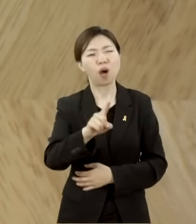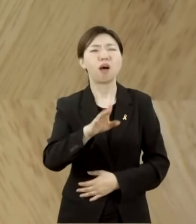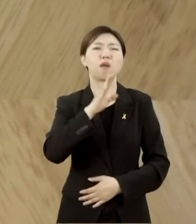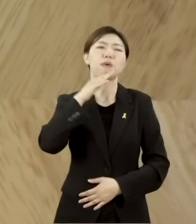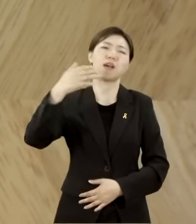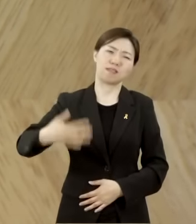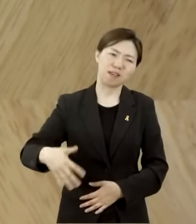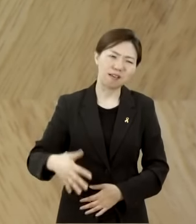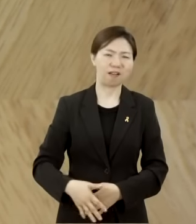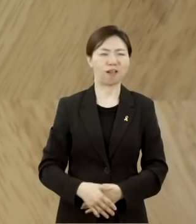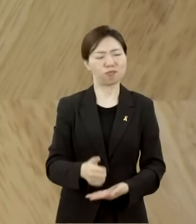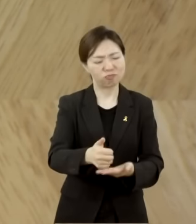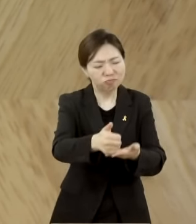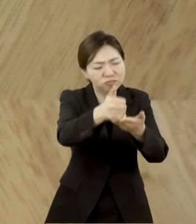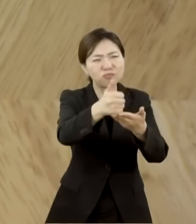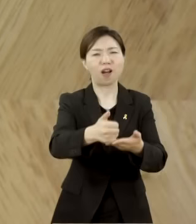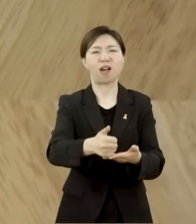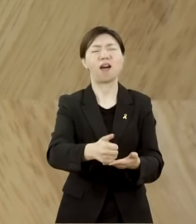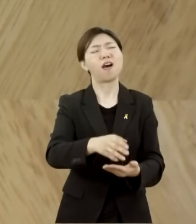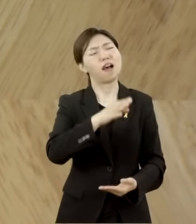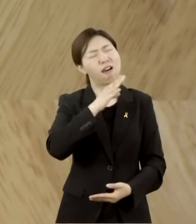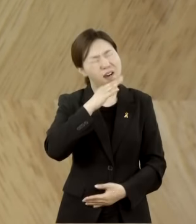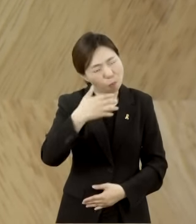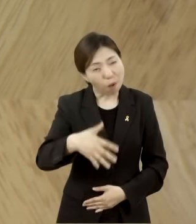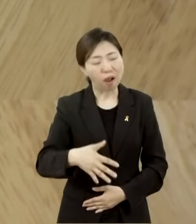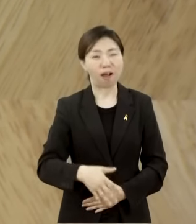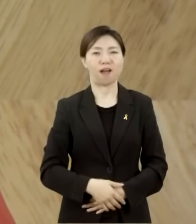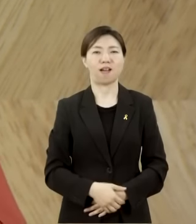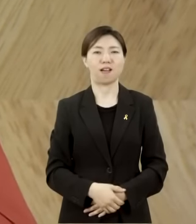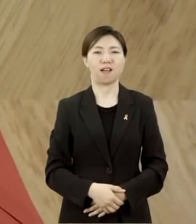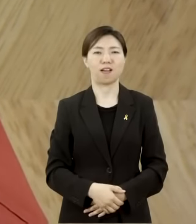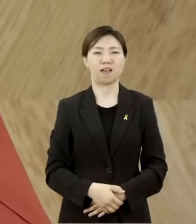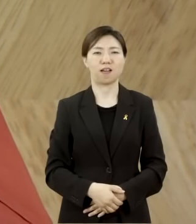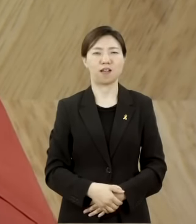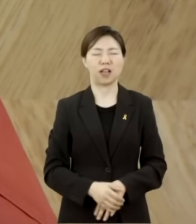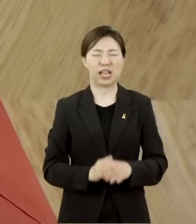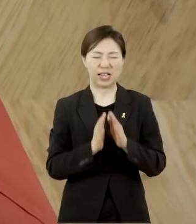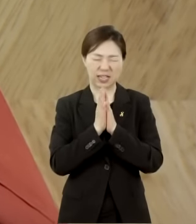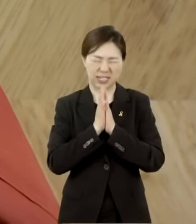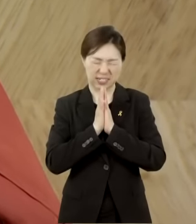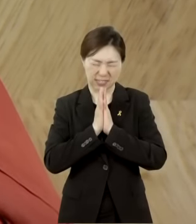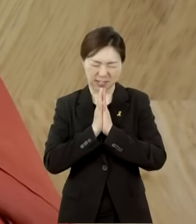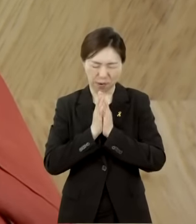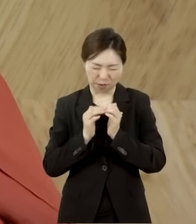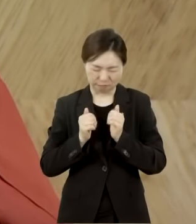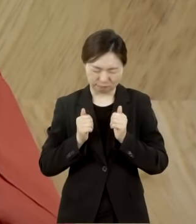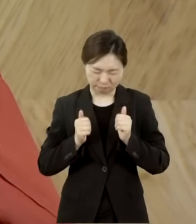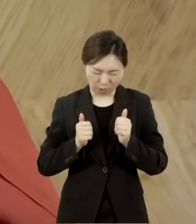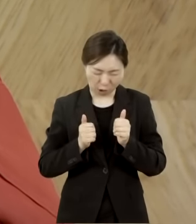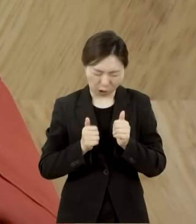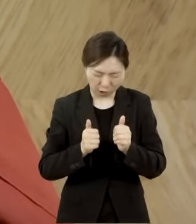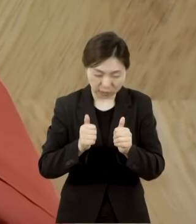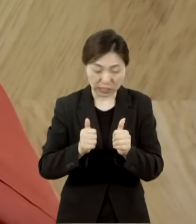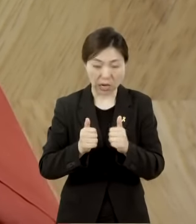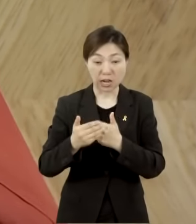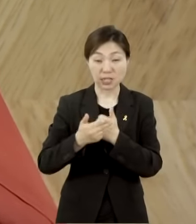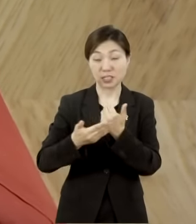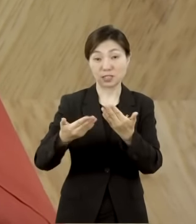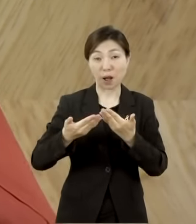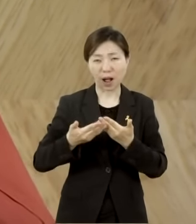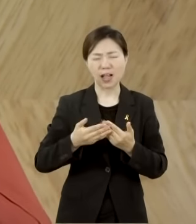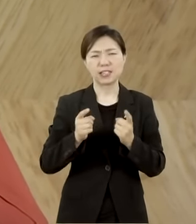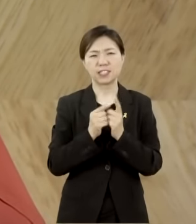제가 정말 대단하십니다 어 참 대단하십니다 그렇게 기도 맛을 본